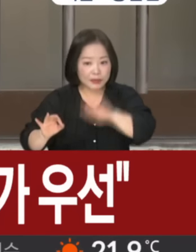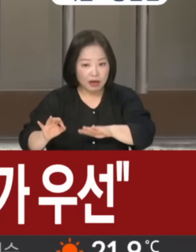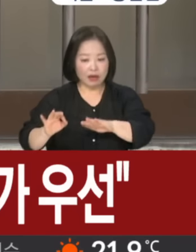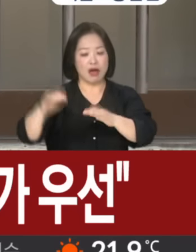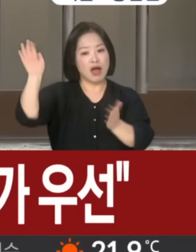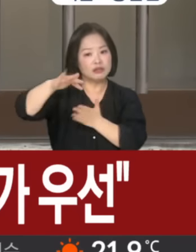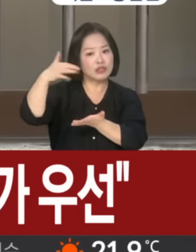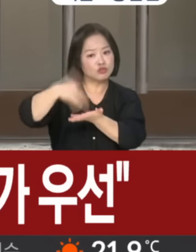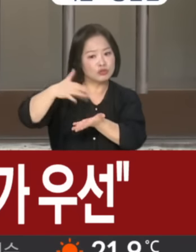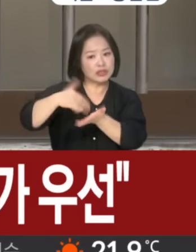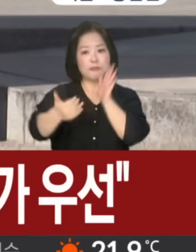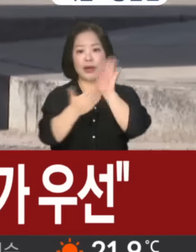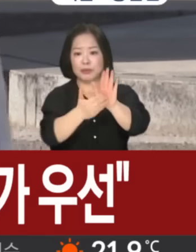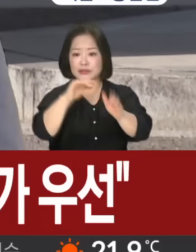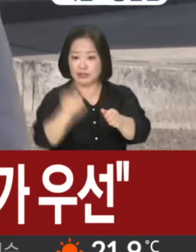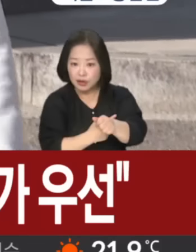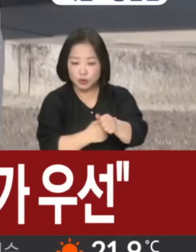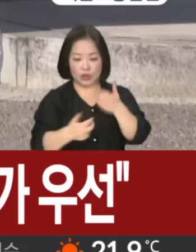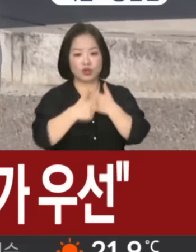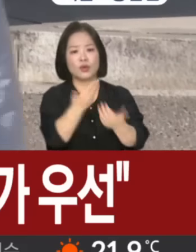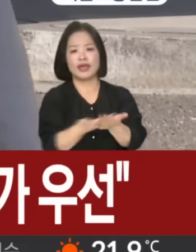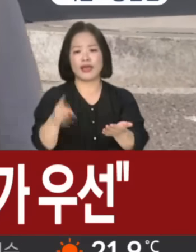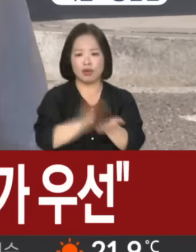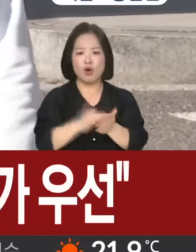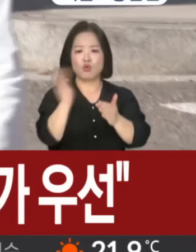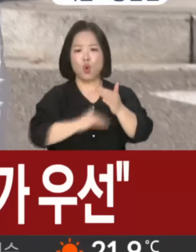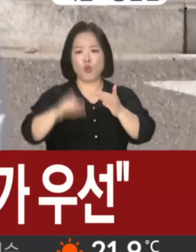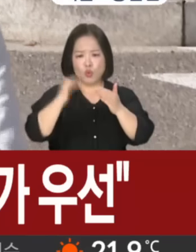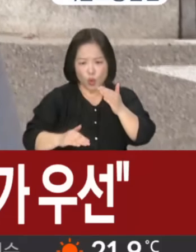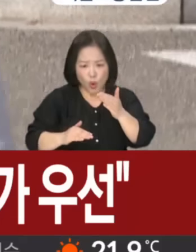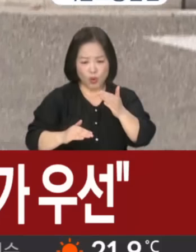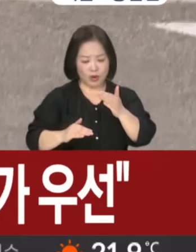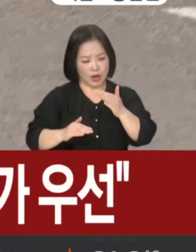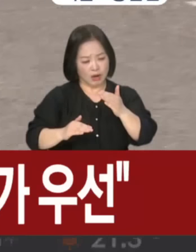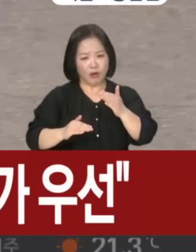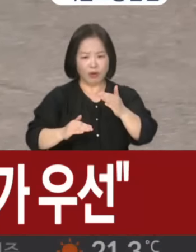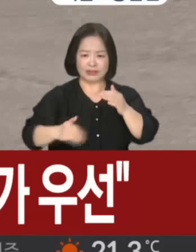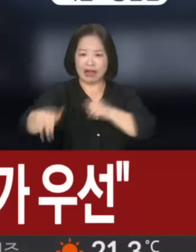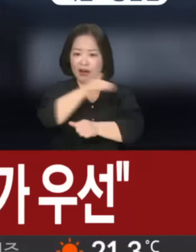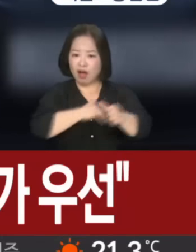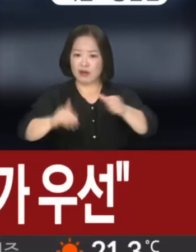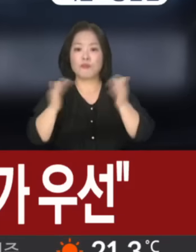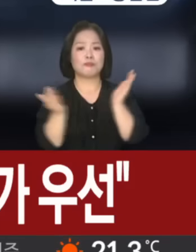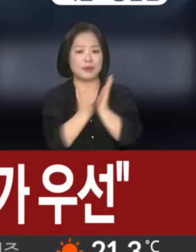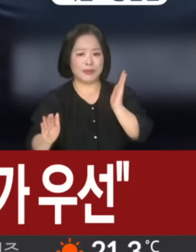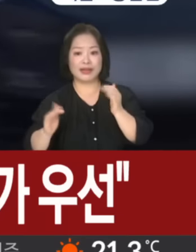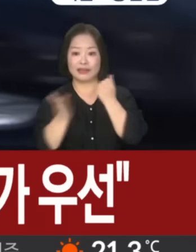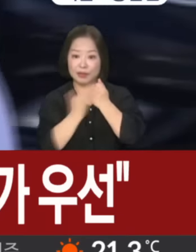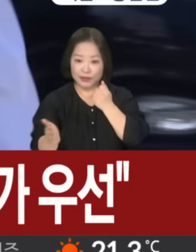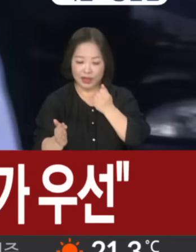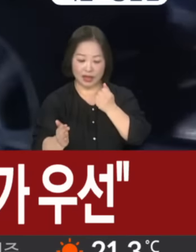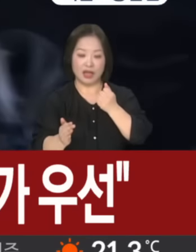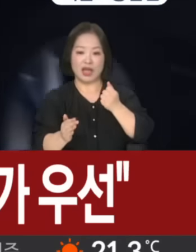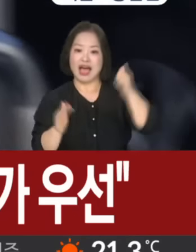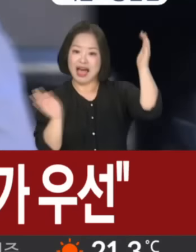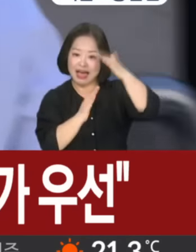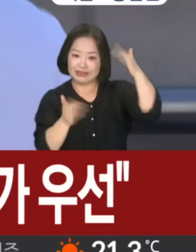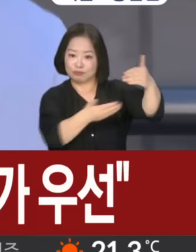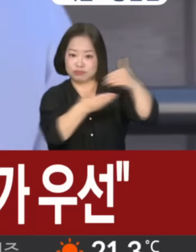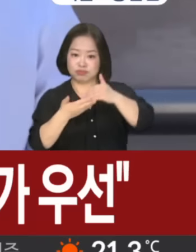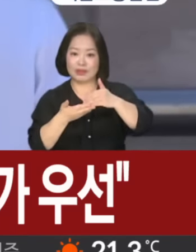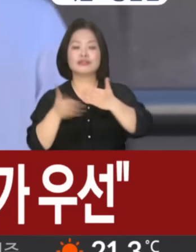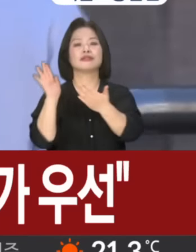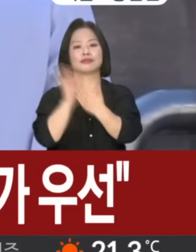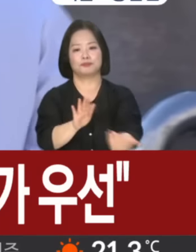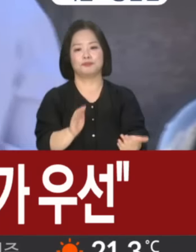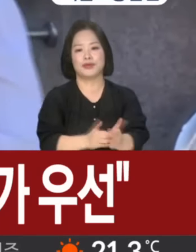증원 처분을 막으면 의료개혁이라는 공공복리에 중대한 영향을 미칠 우려가 있다며 의대생들의 신청은